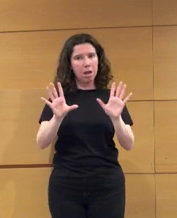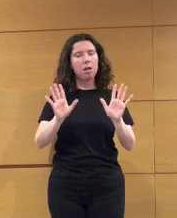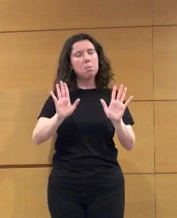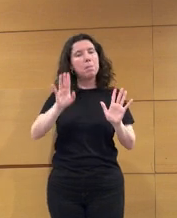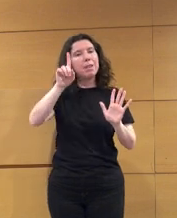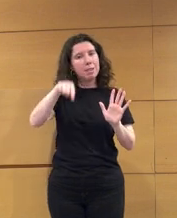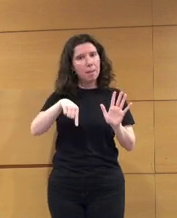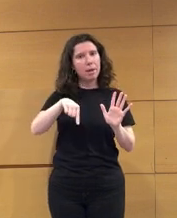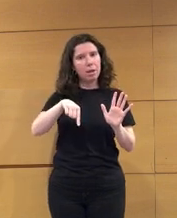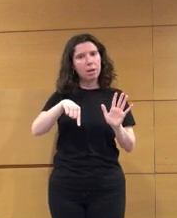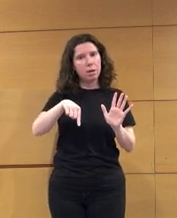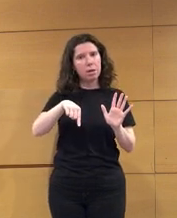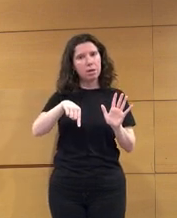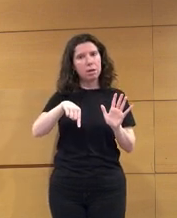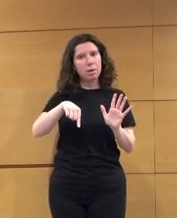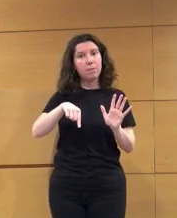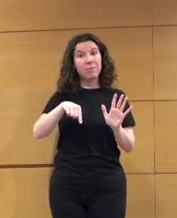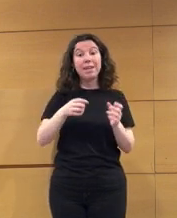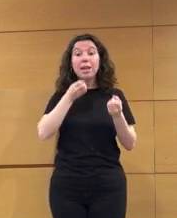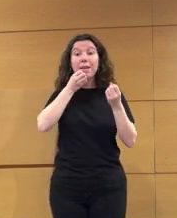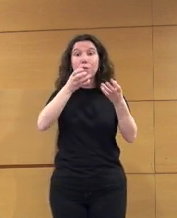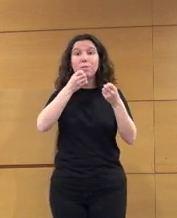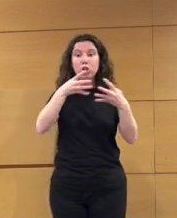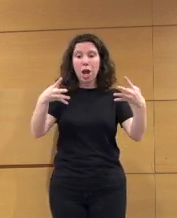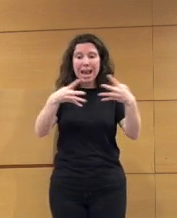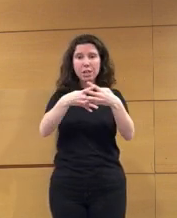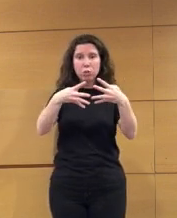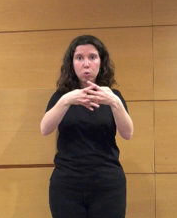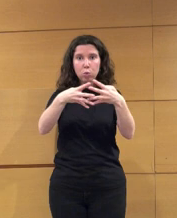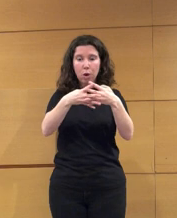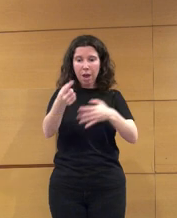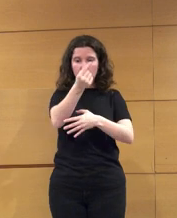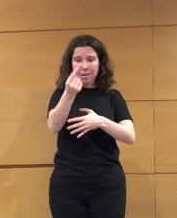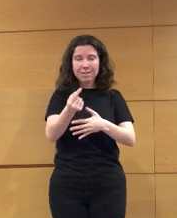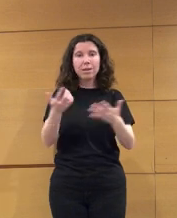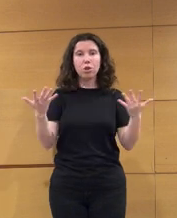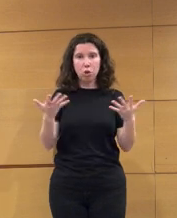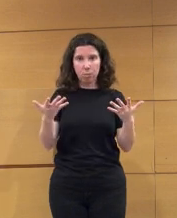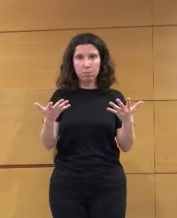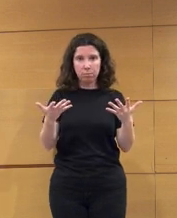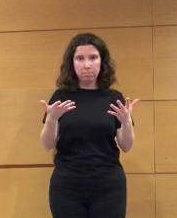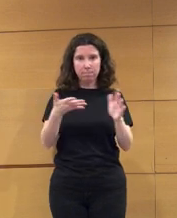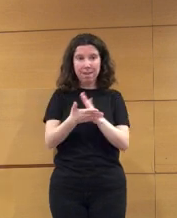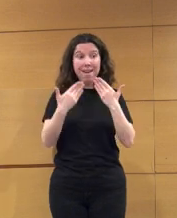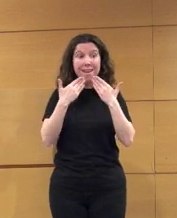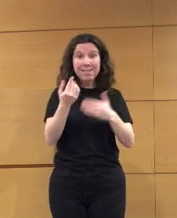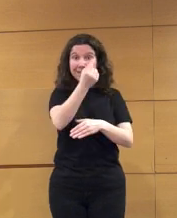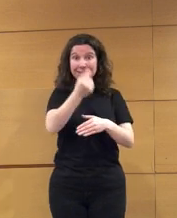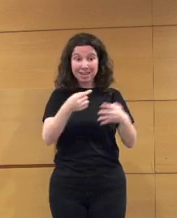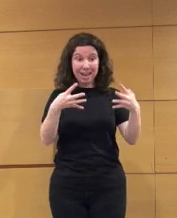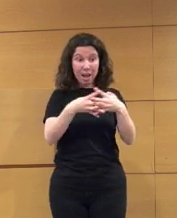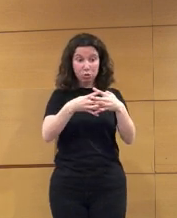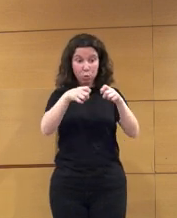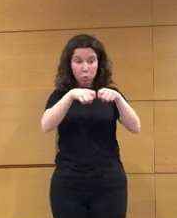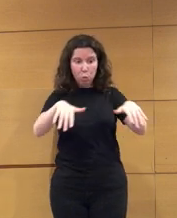tota la part de com estructurem aquesta informació o el disseny que ens ajuda molt a fer que aquesta comunicació sigui clara.